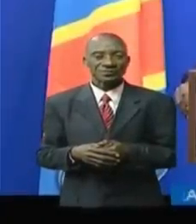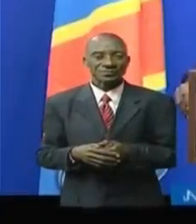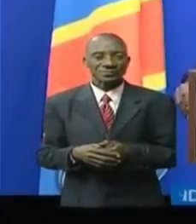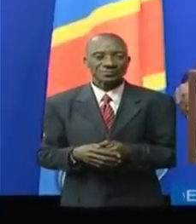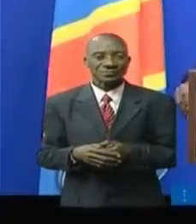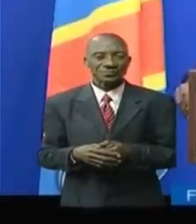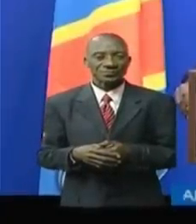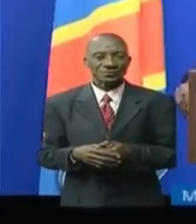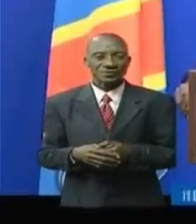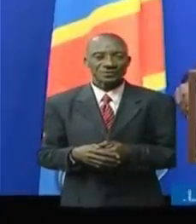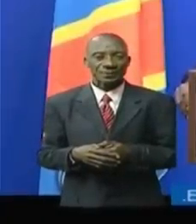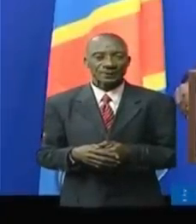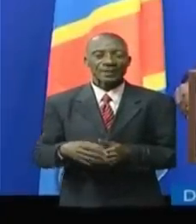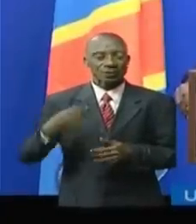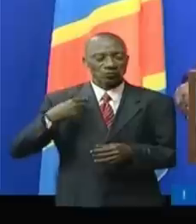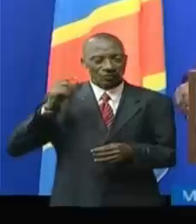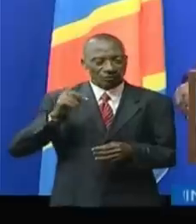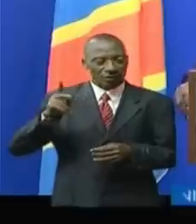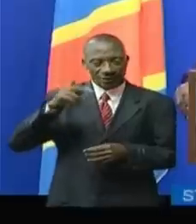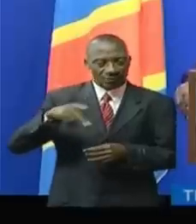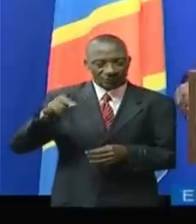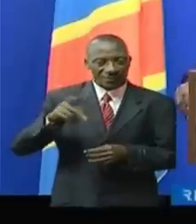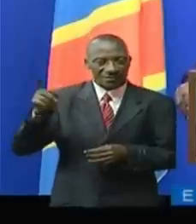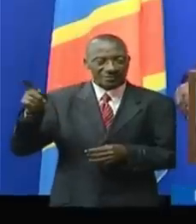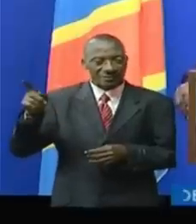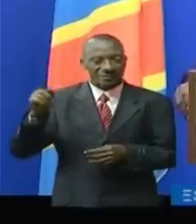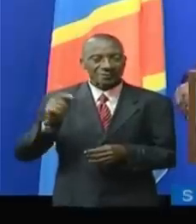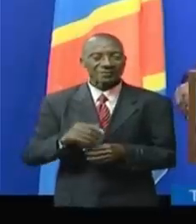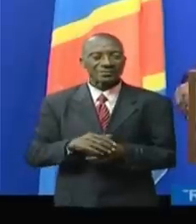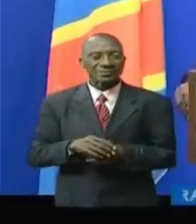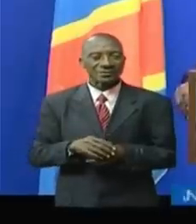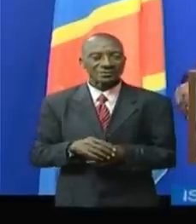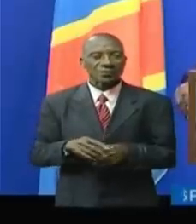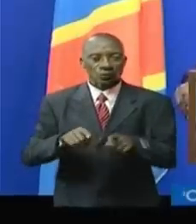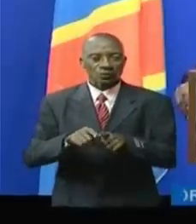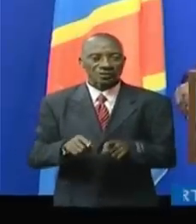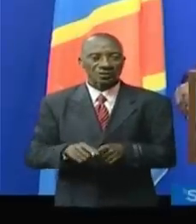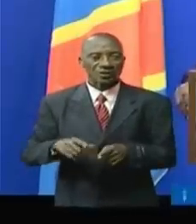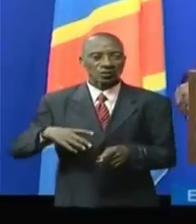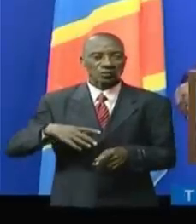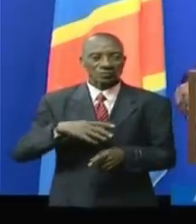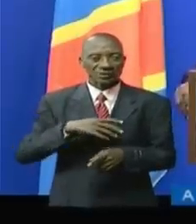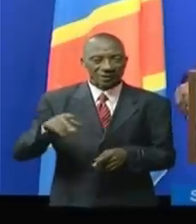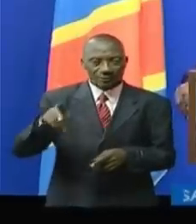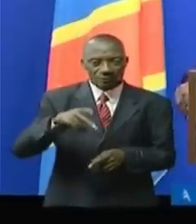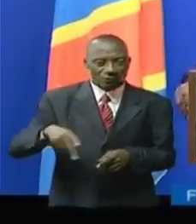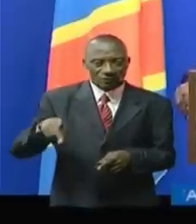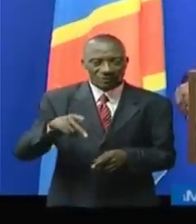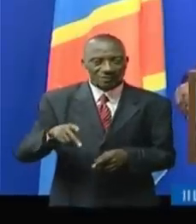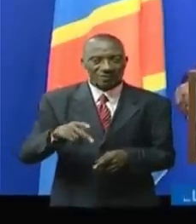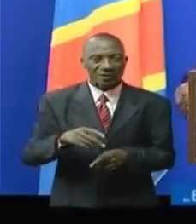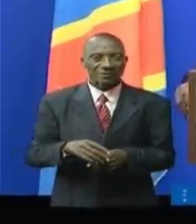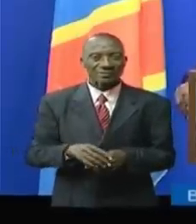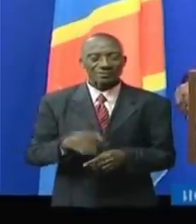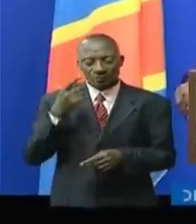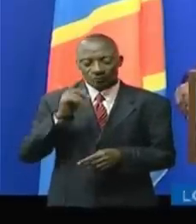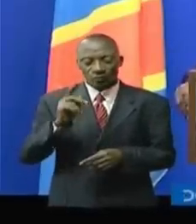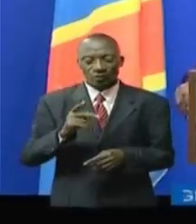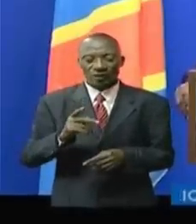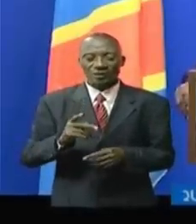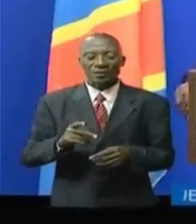seulement aux gouverneurs de province, mais aussi aux commissaires provinciaux de la police nationale